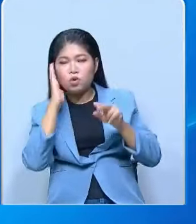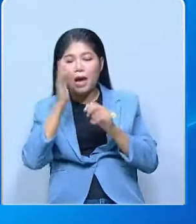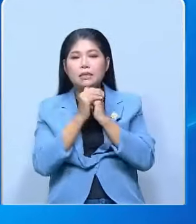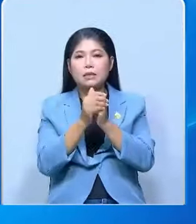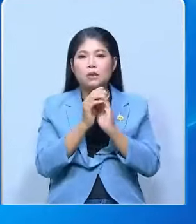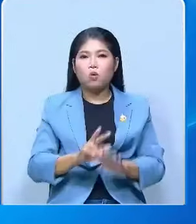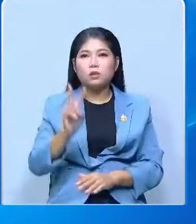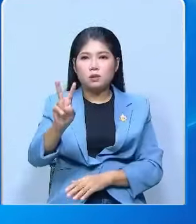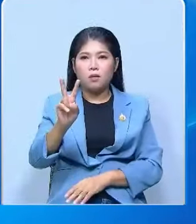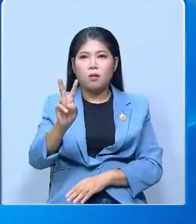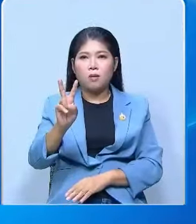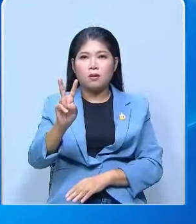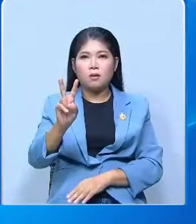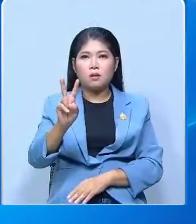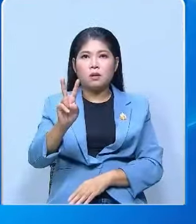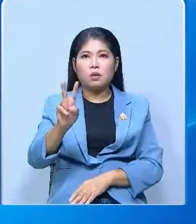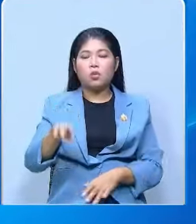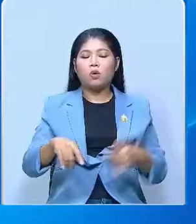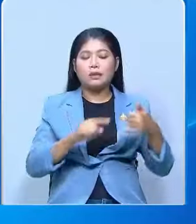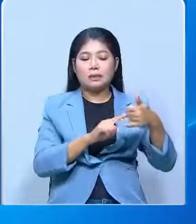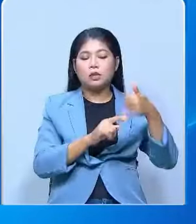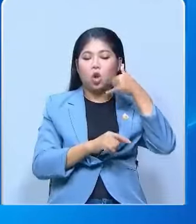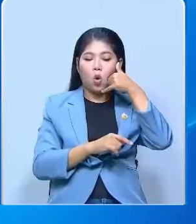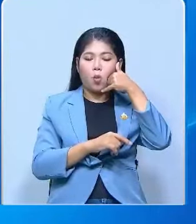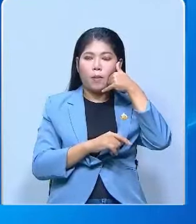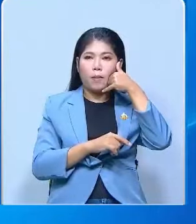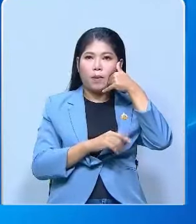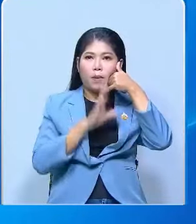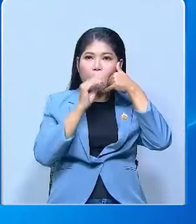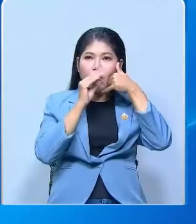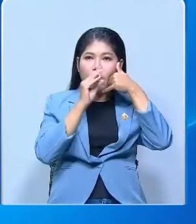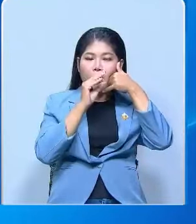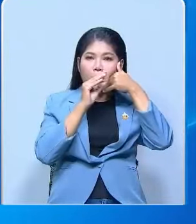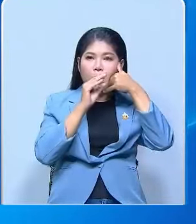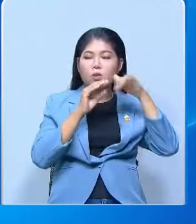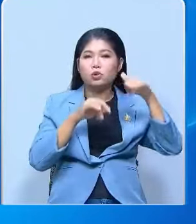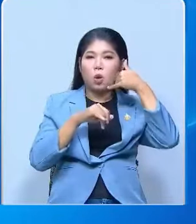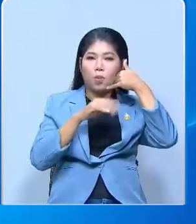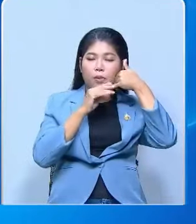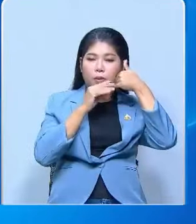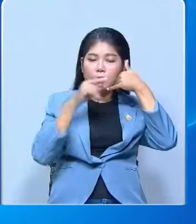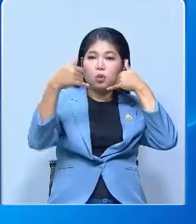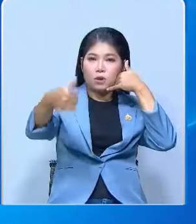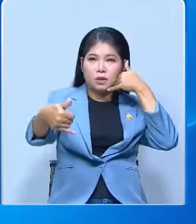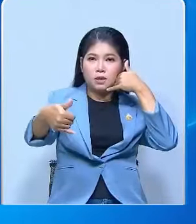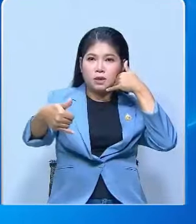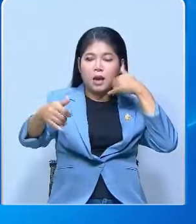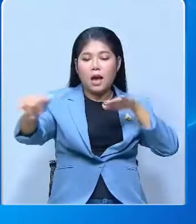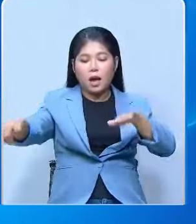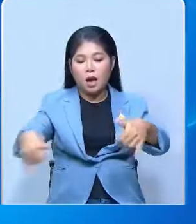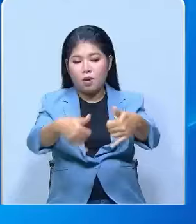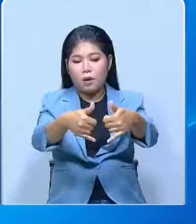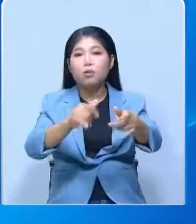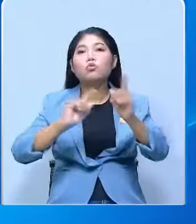คนคนนึงแม่โทรประสานงานส่วนอีกคนเข้าไปประกบเป้าหมายโดยทำทีเป็นไปคุยกับเจ้าของรถจุ